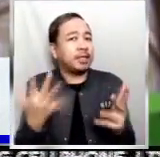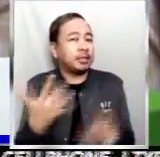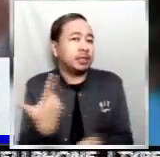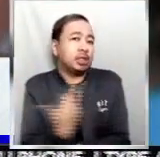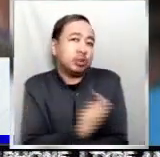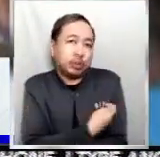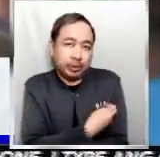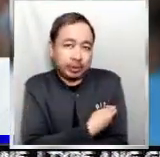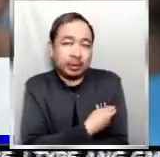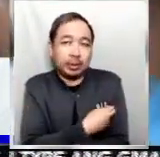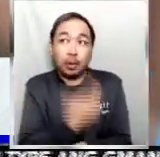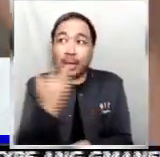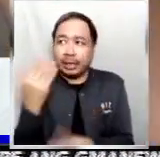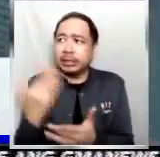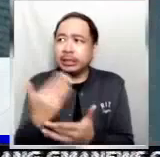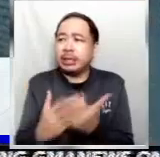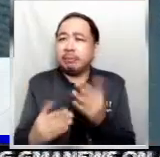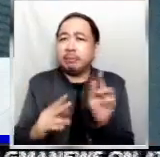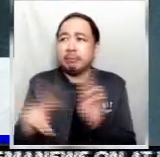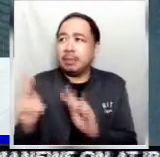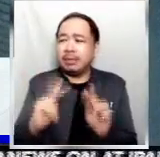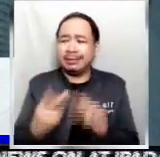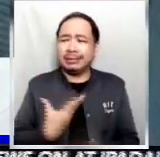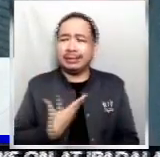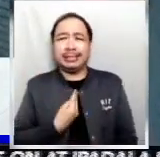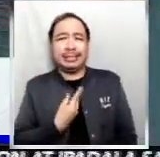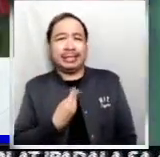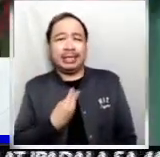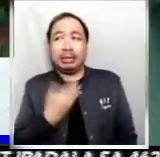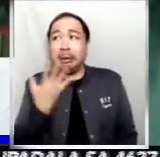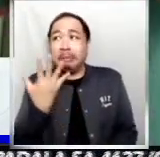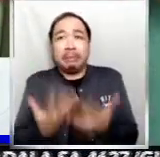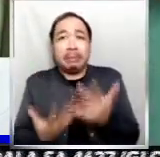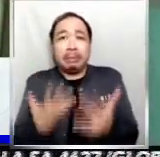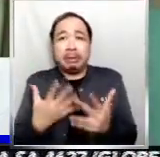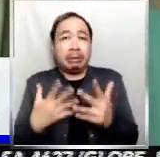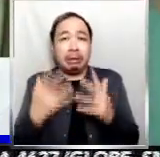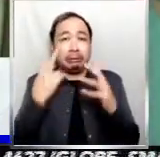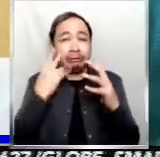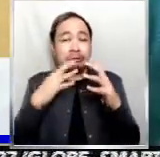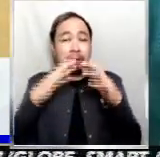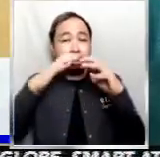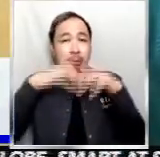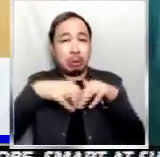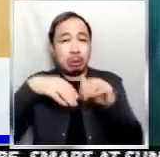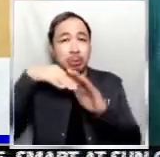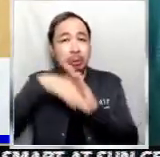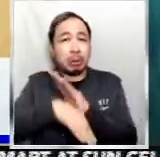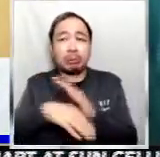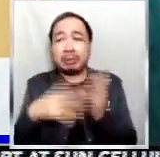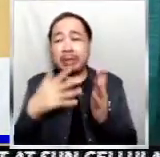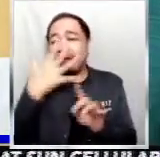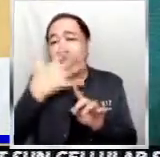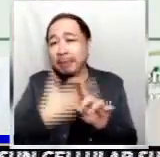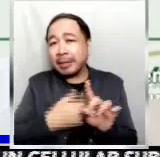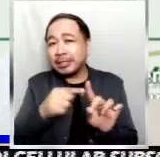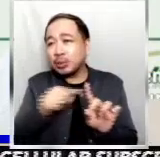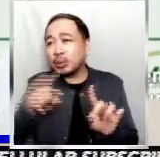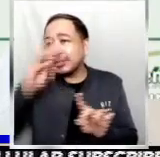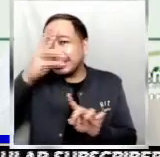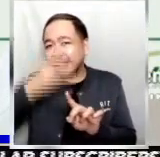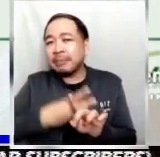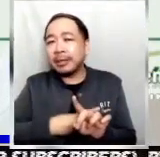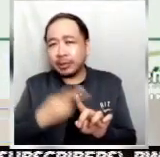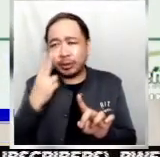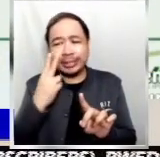ilan, lalo na yung mga naunang naturukan, baka nawala na ang proteksyon ng bakuna pagkatapos ng 5 o 6 na buwan tulad ng lumalabas sa ilang pag-aaral. Hindi